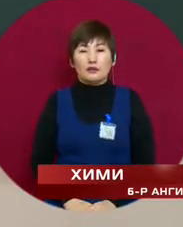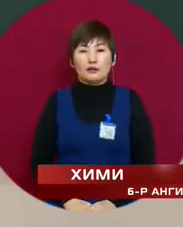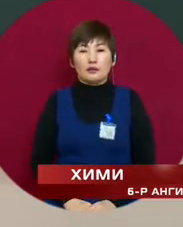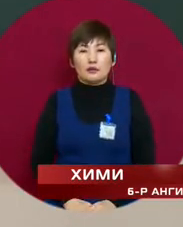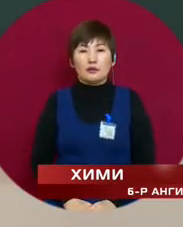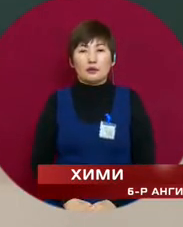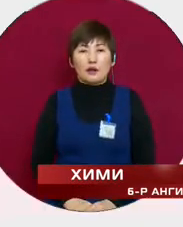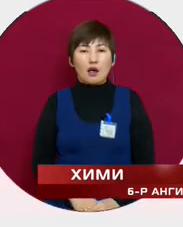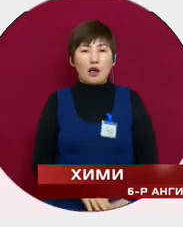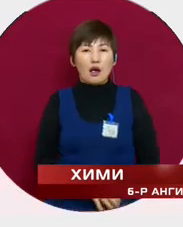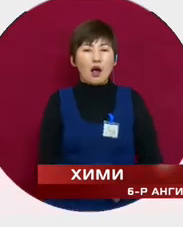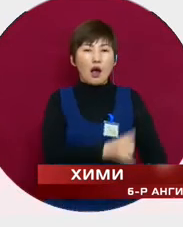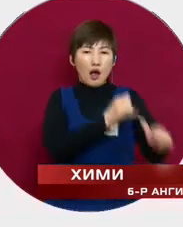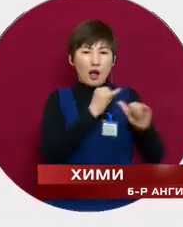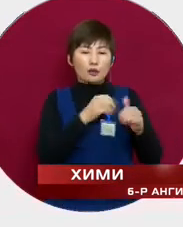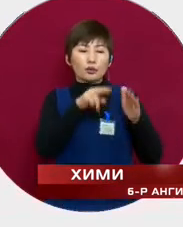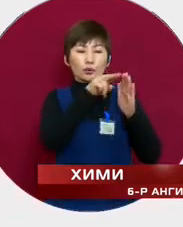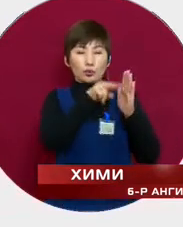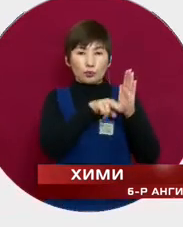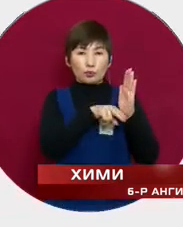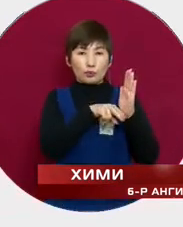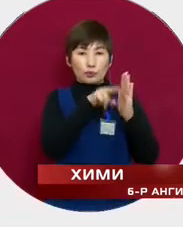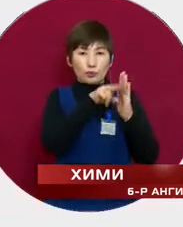За, аюулгүй ажиллагааны дүрмээр